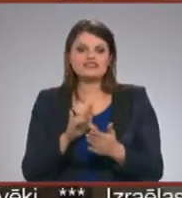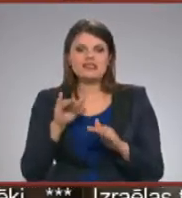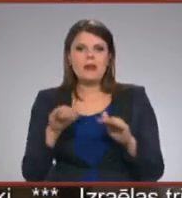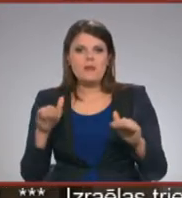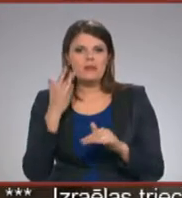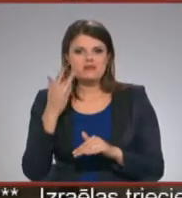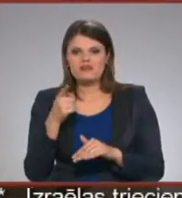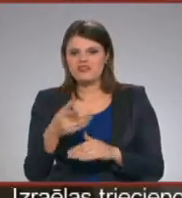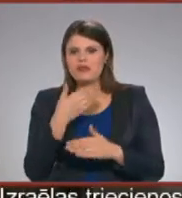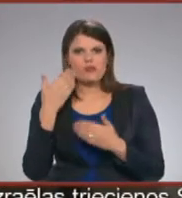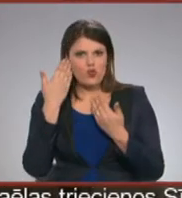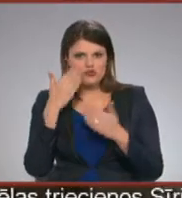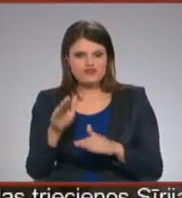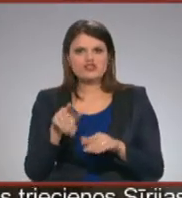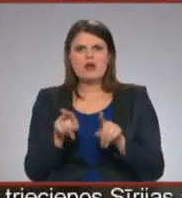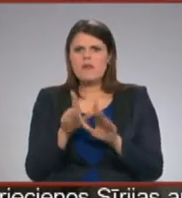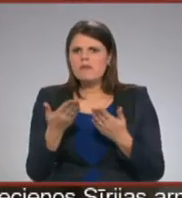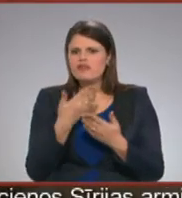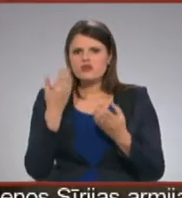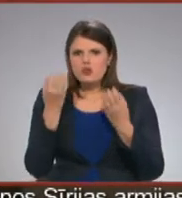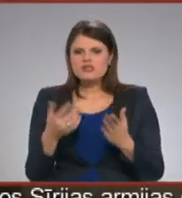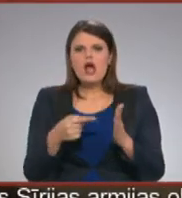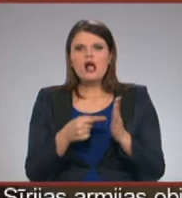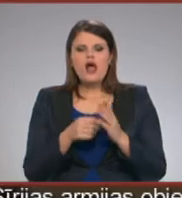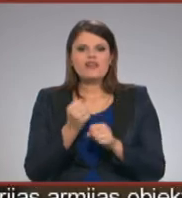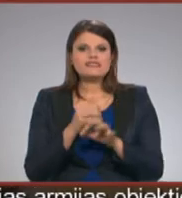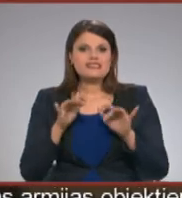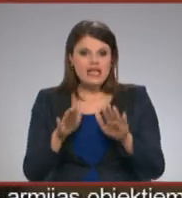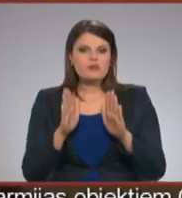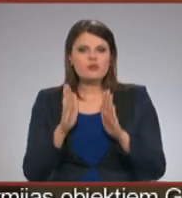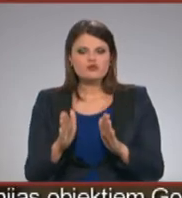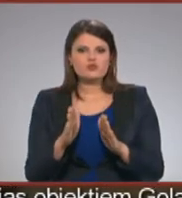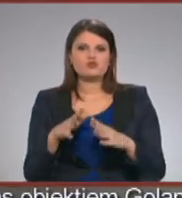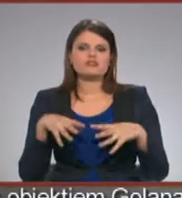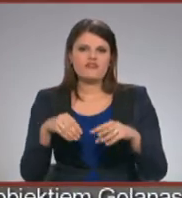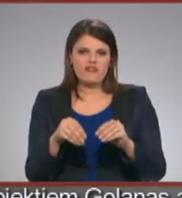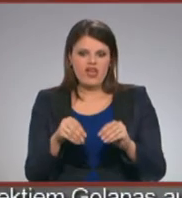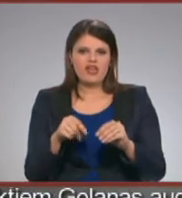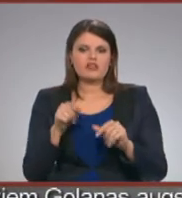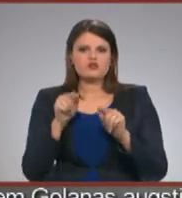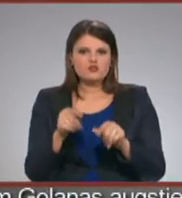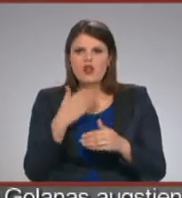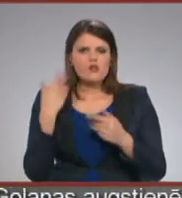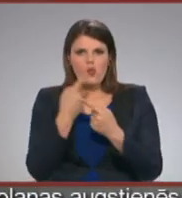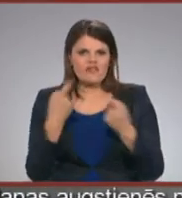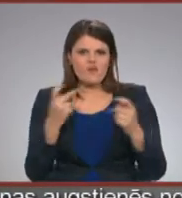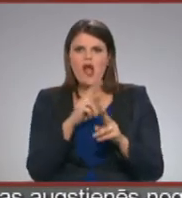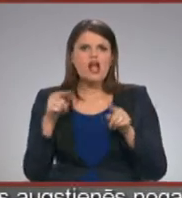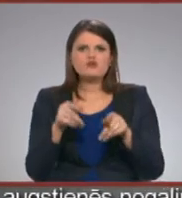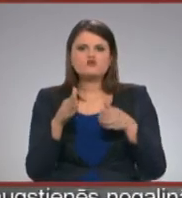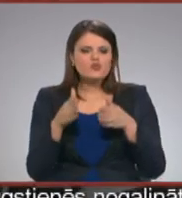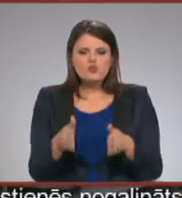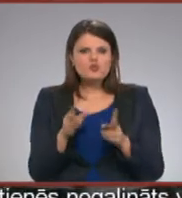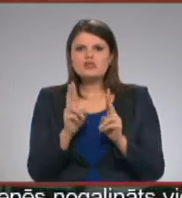pamatprincipi viņiem nav sveši, vien nesot skaidrs, kādas funkcijas tikšot veiktas tomēr. Informācijas man nav nekāds, kas tur būs, kas tur, kā tur